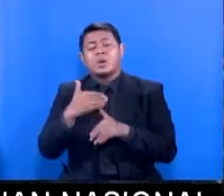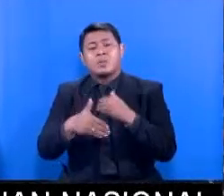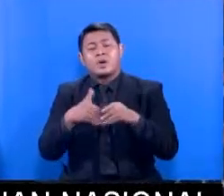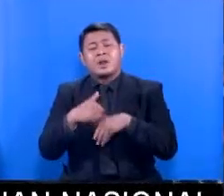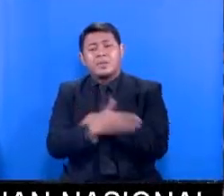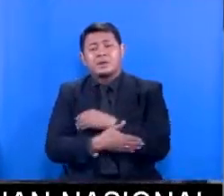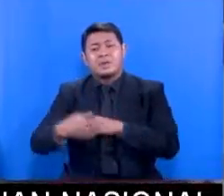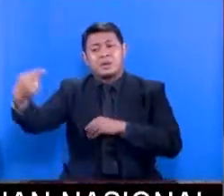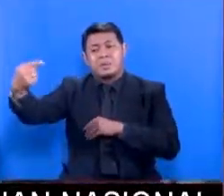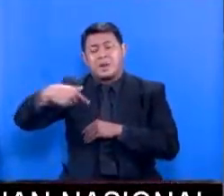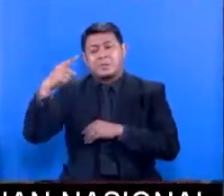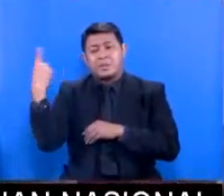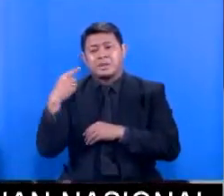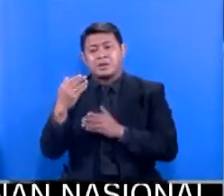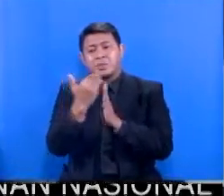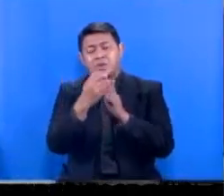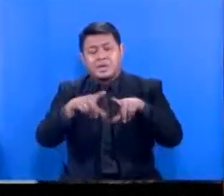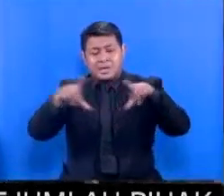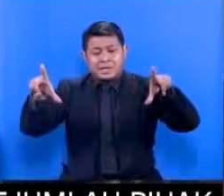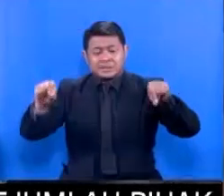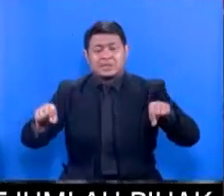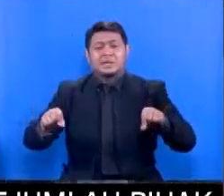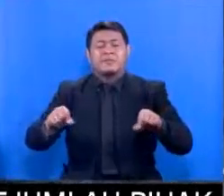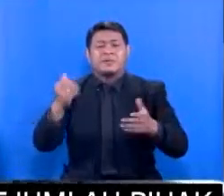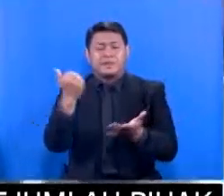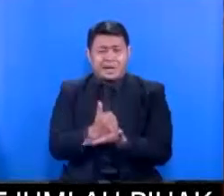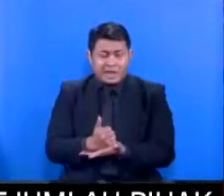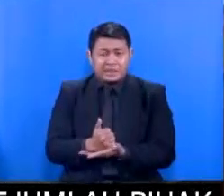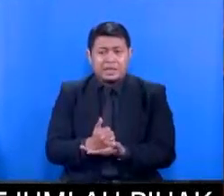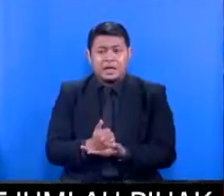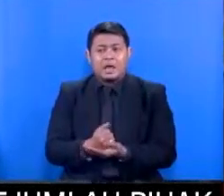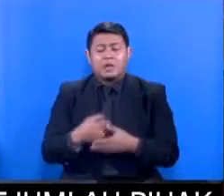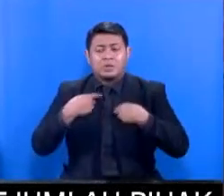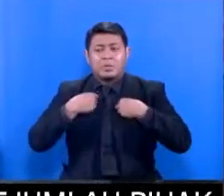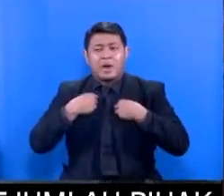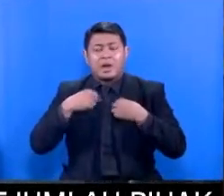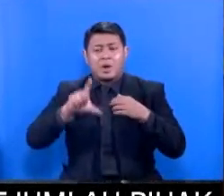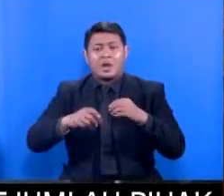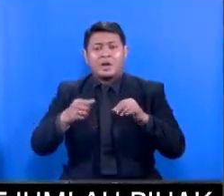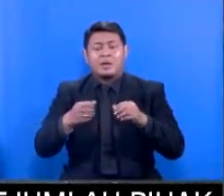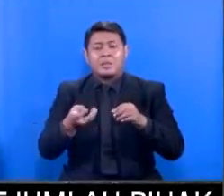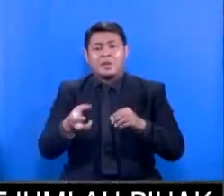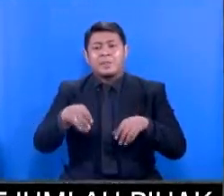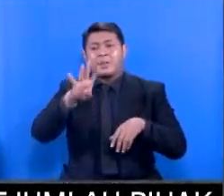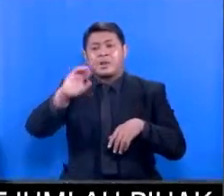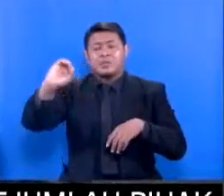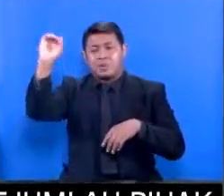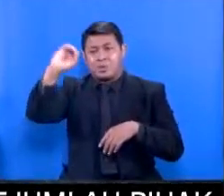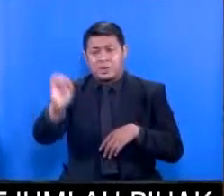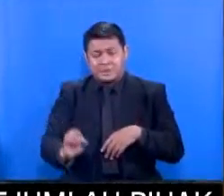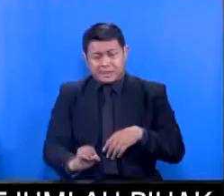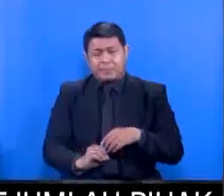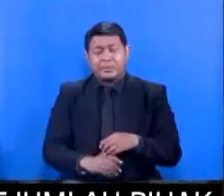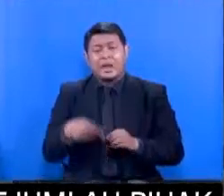negeri bisa dibeli pemerintah harus memiliki sertifikat TKDN atau memiliki kandungan bahan lokal minimal 40%. Untuk